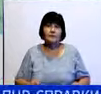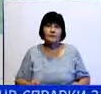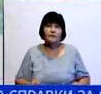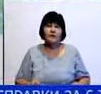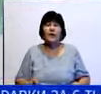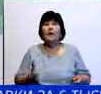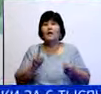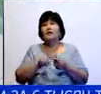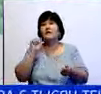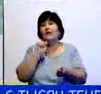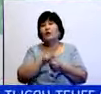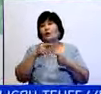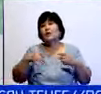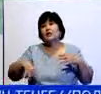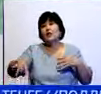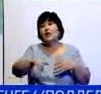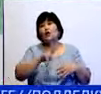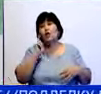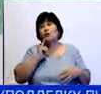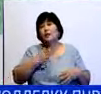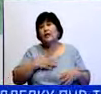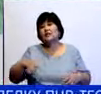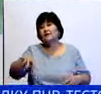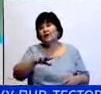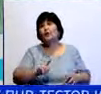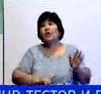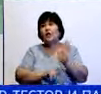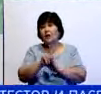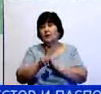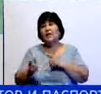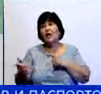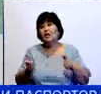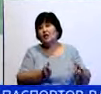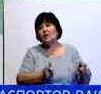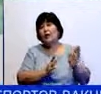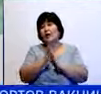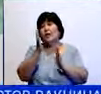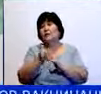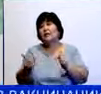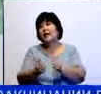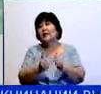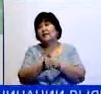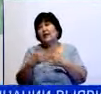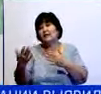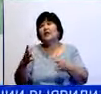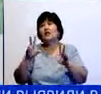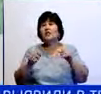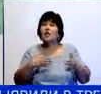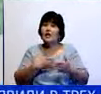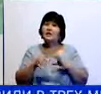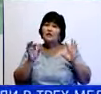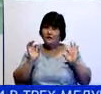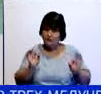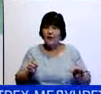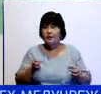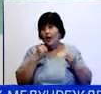В связи с засухой в некоторых районах молодежь нашего района приступила к заготовке камыша для соседей. Считаю, инициатива